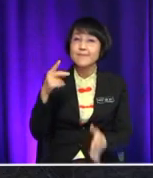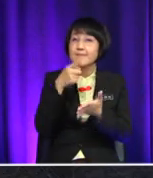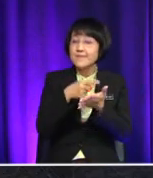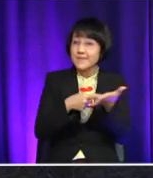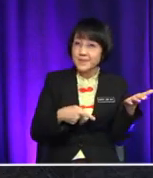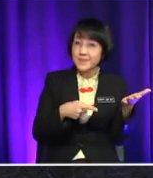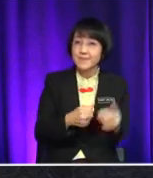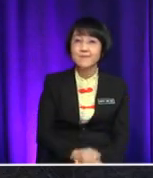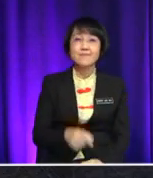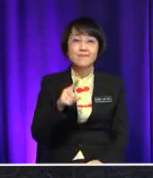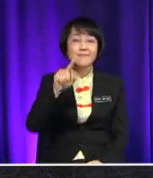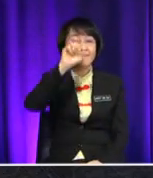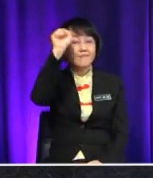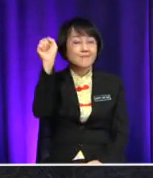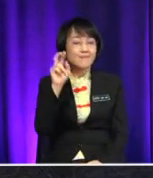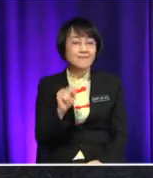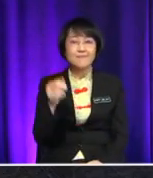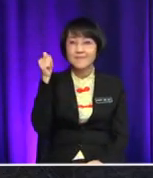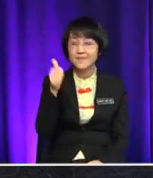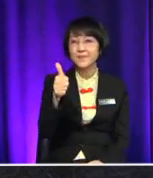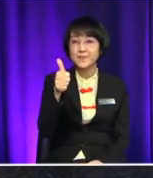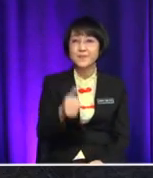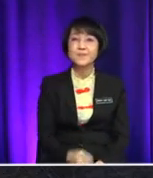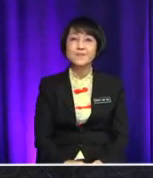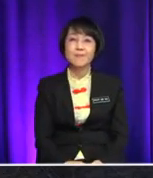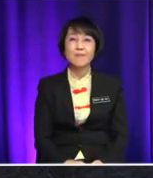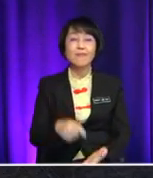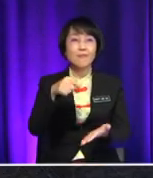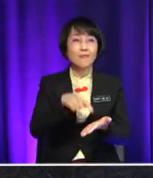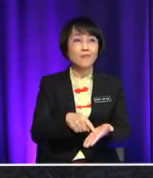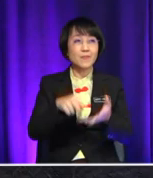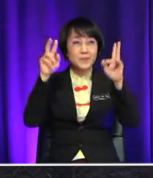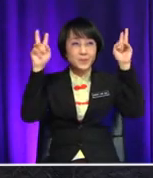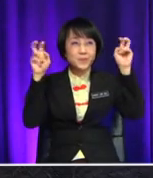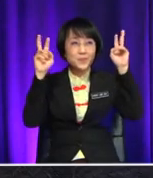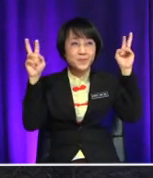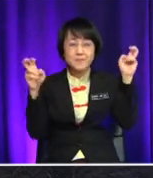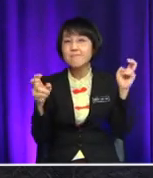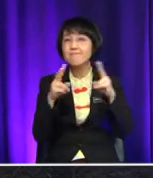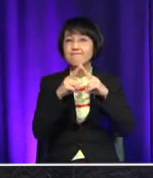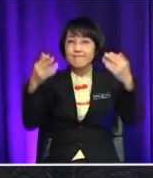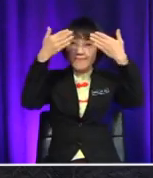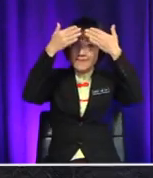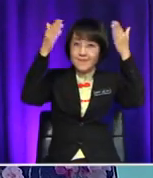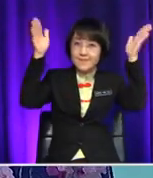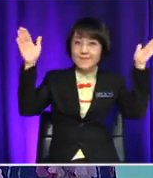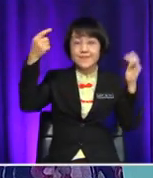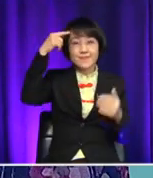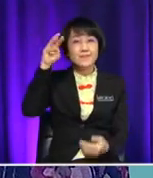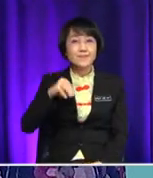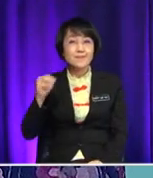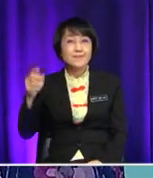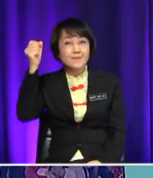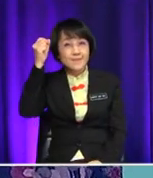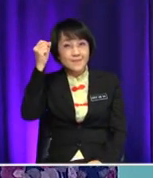satu persoalan yang sangat menarik inilah dinamakan tajuk yang sangat membuka Minda untuk murid-murid Fahmi